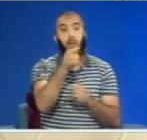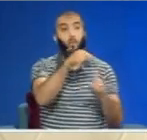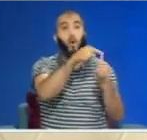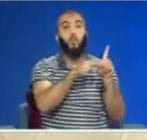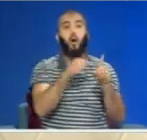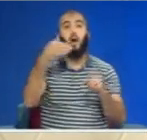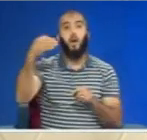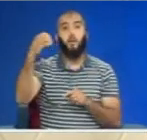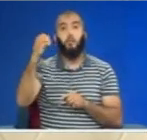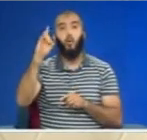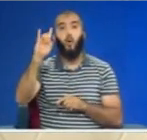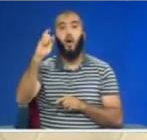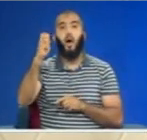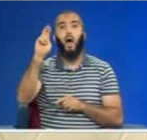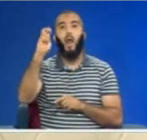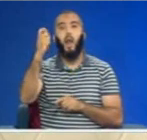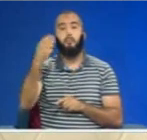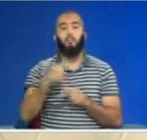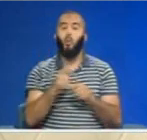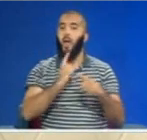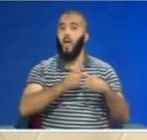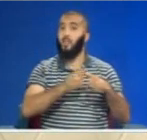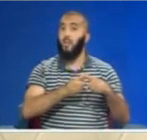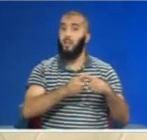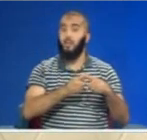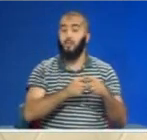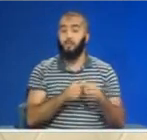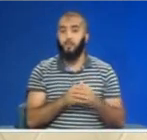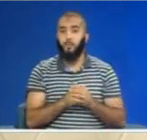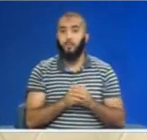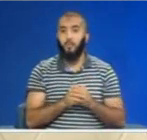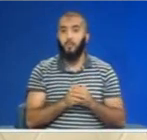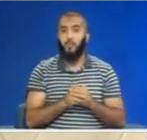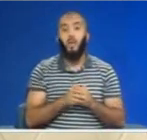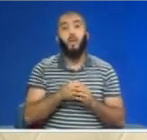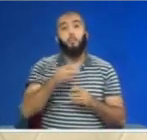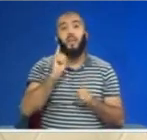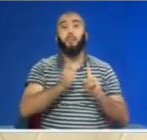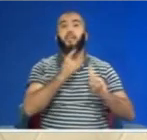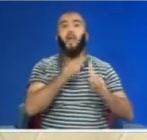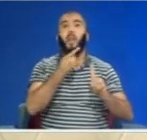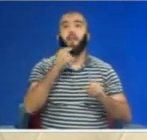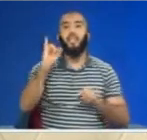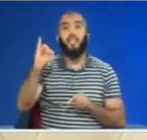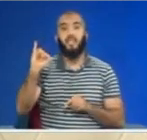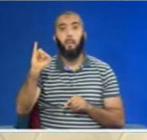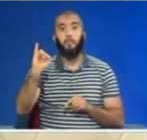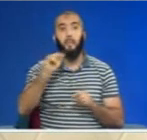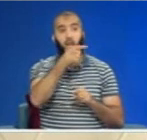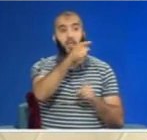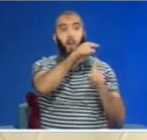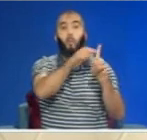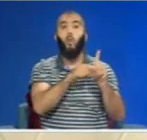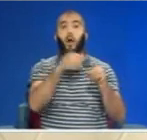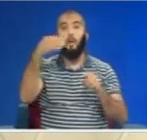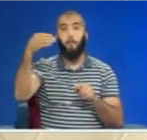وعند الإنسان عموما، ولكن في الإسلام عنده ميزة خاصة. أولا